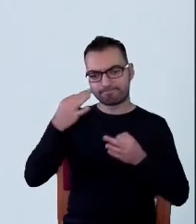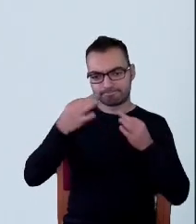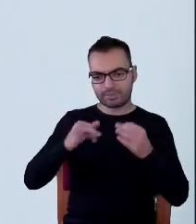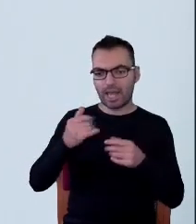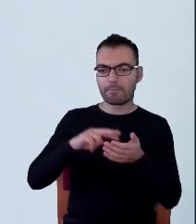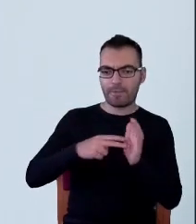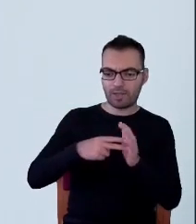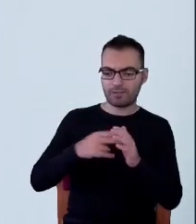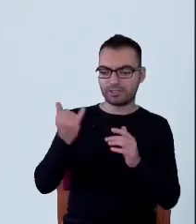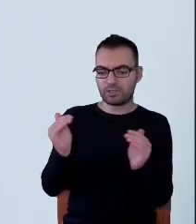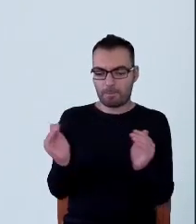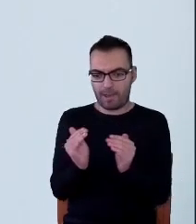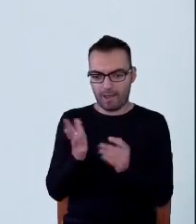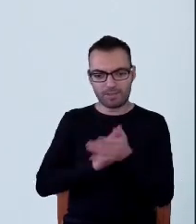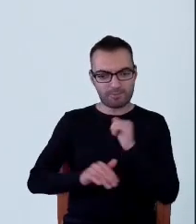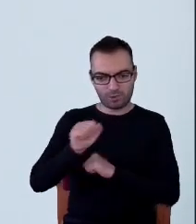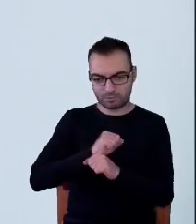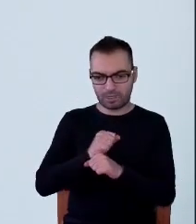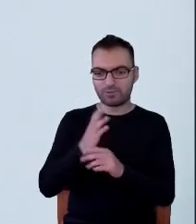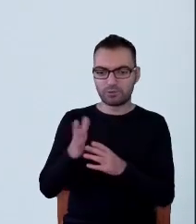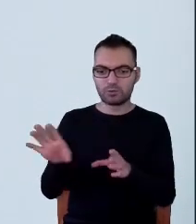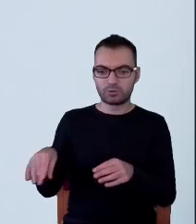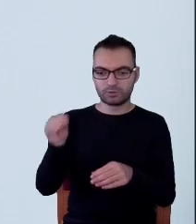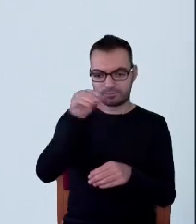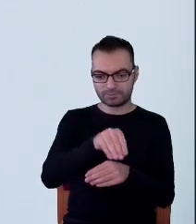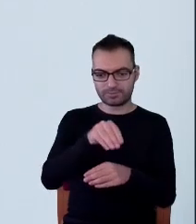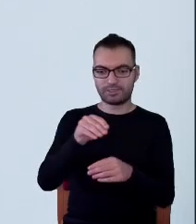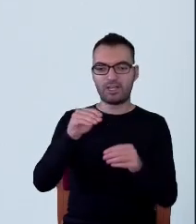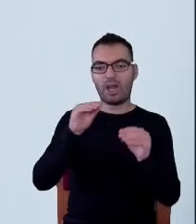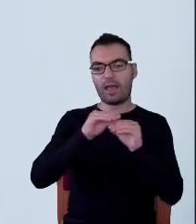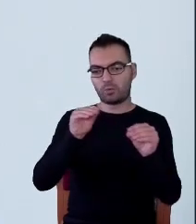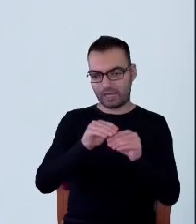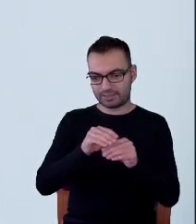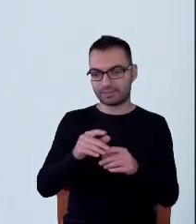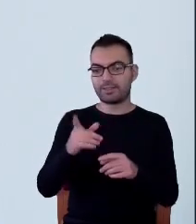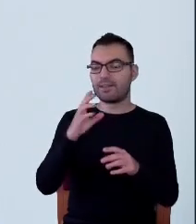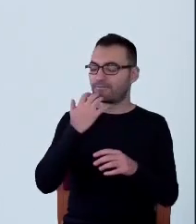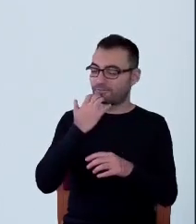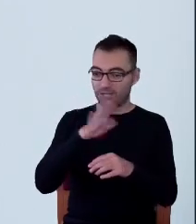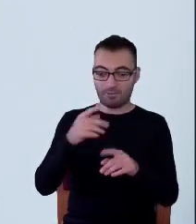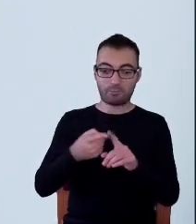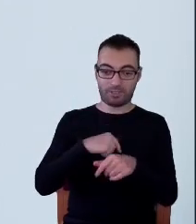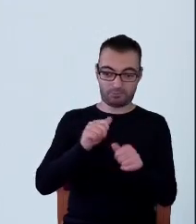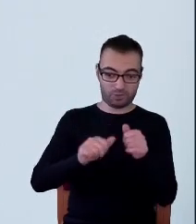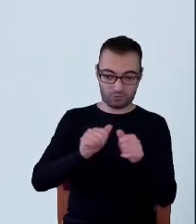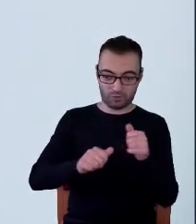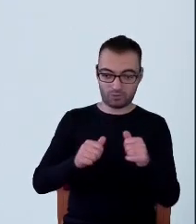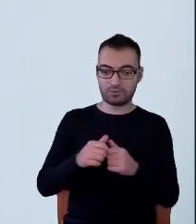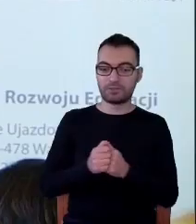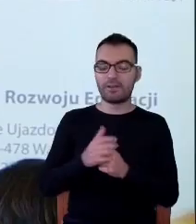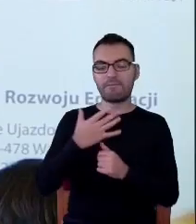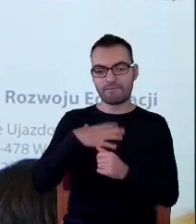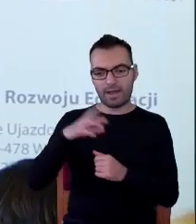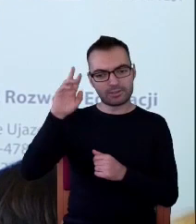dzieckiem małym, niepełnosprawnym, które trafia do systemu oświaty bardzo wcześnie, bo jeszcze przed rozpoczęciem wychowania przedszkolnego, mieć